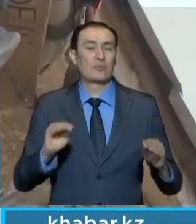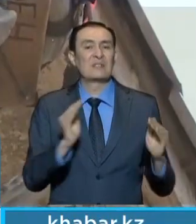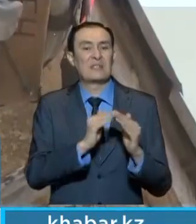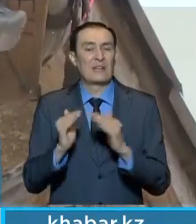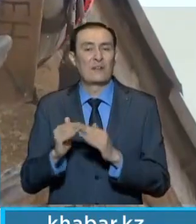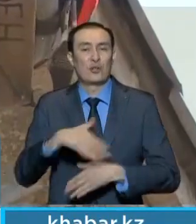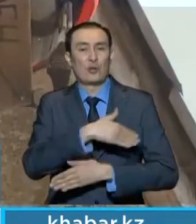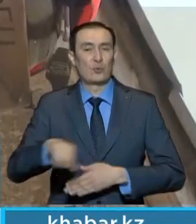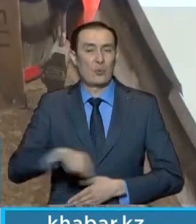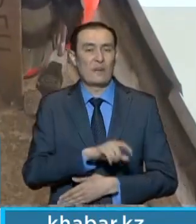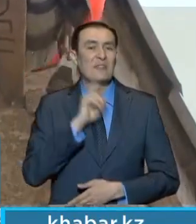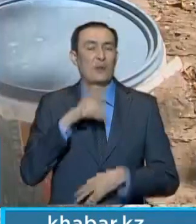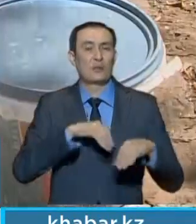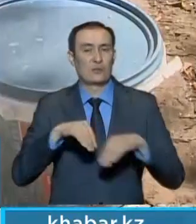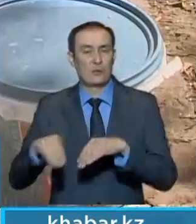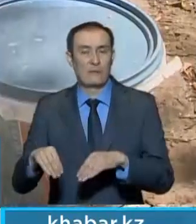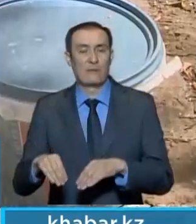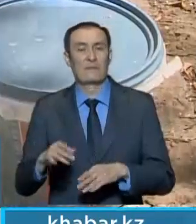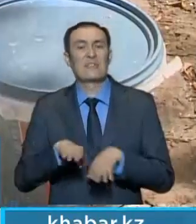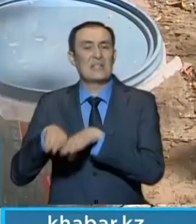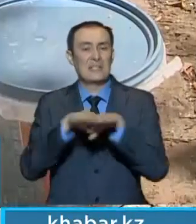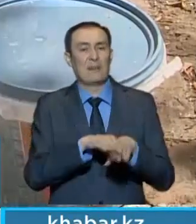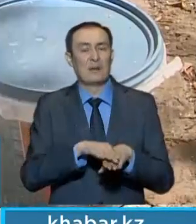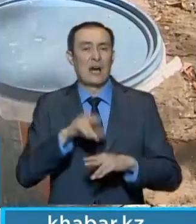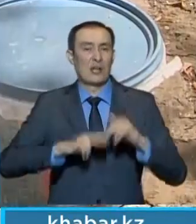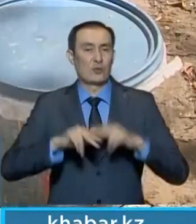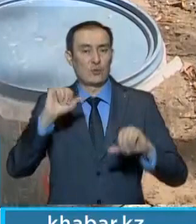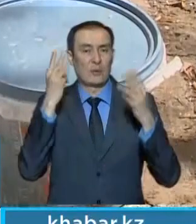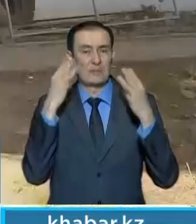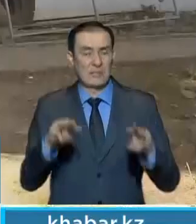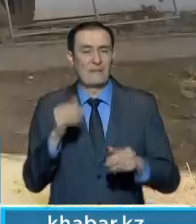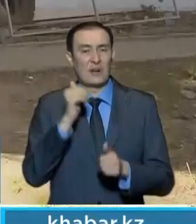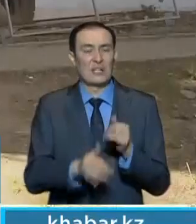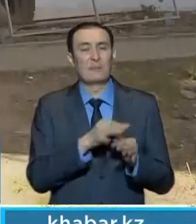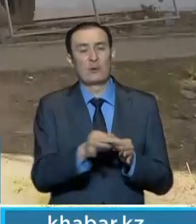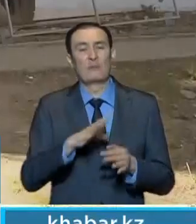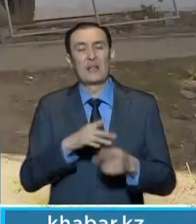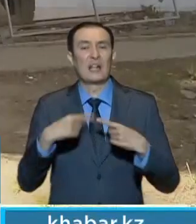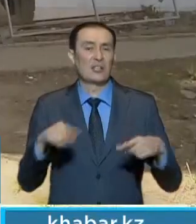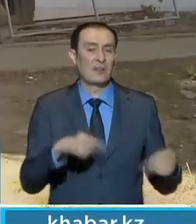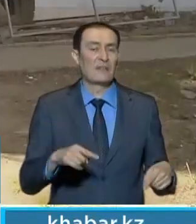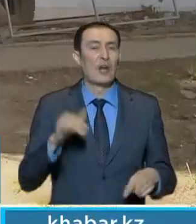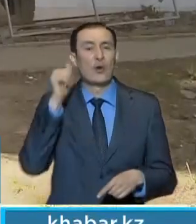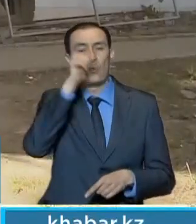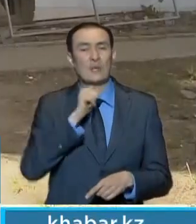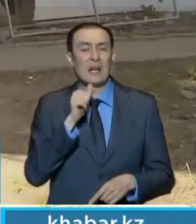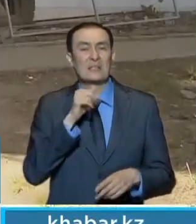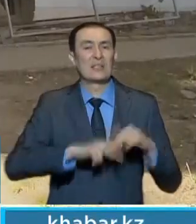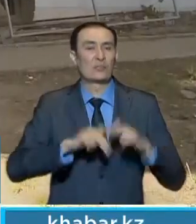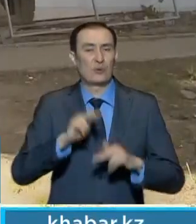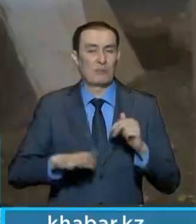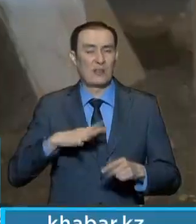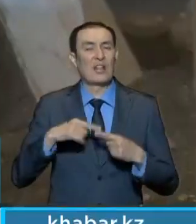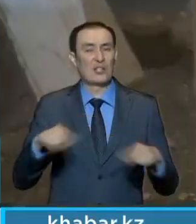зданий, тротуаров и зеленых зон в одном архитектурном стиле. В каждом микрорайоне он будет свой, в зависимости от года застройки.